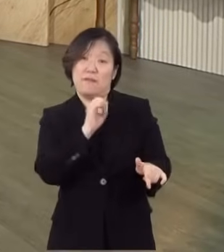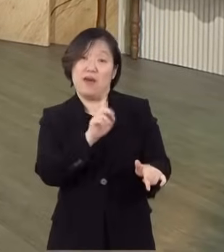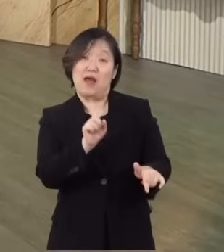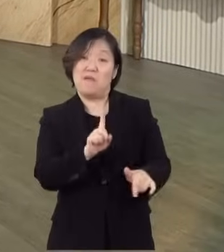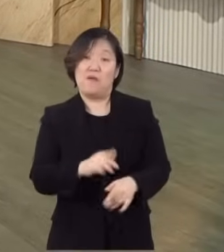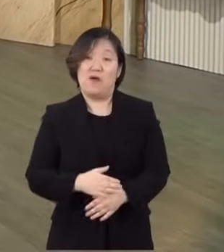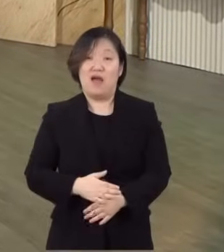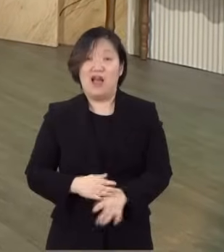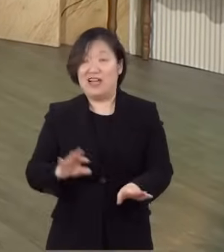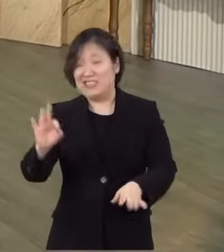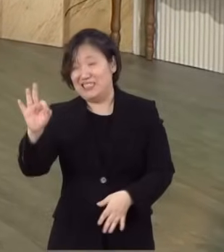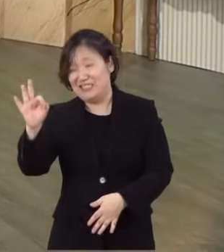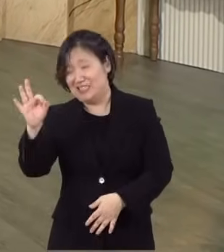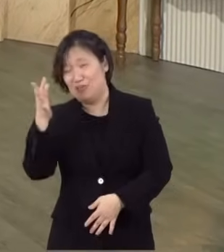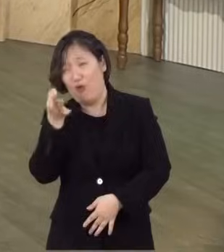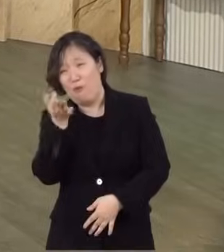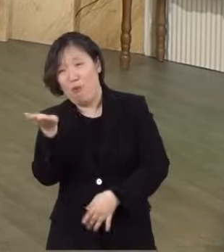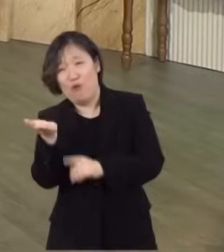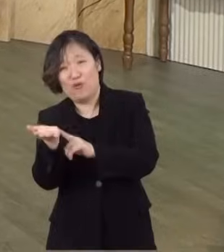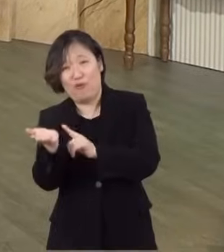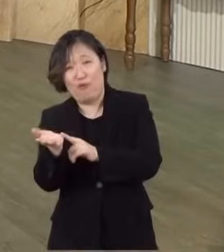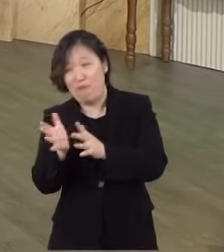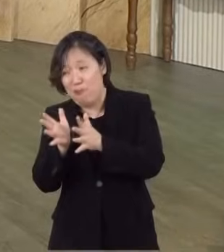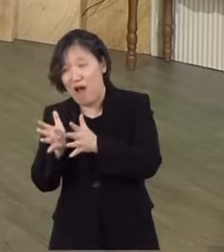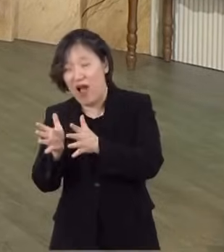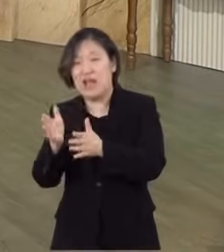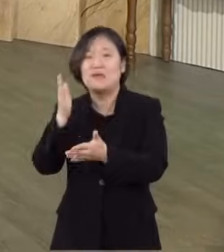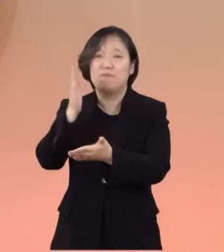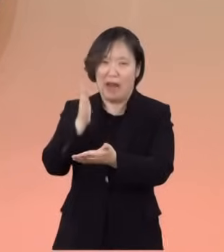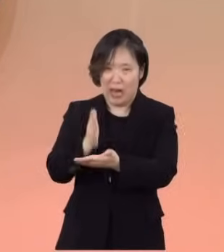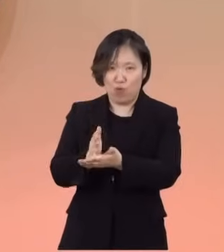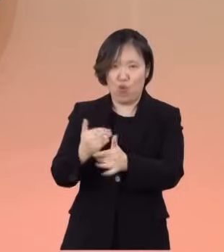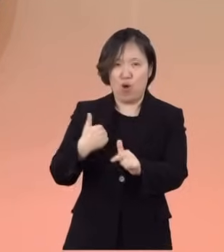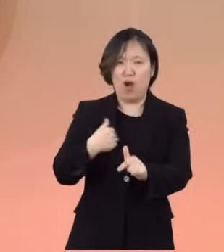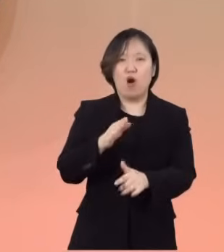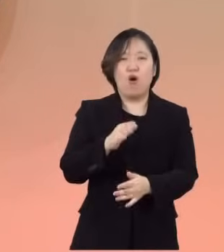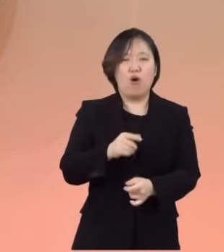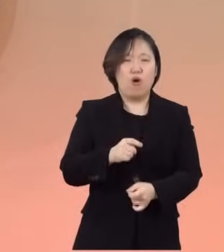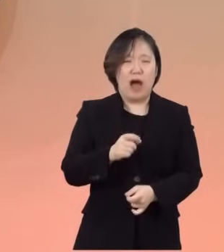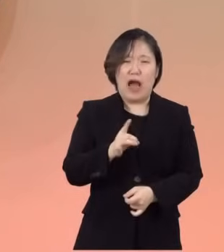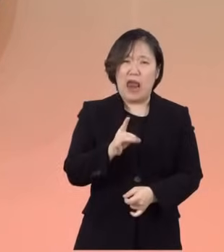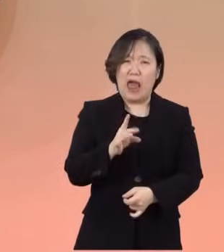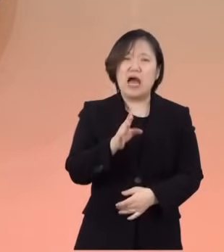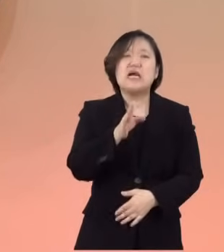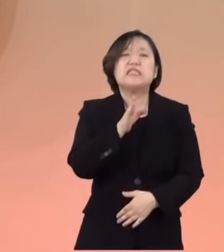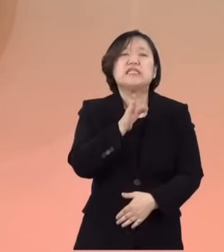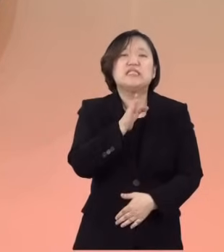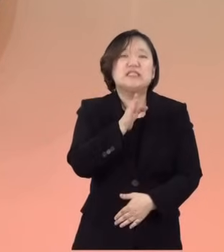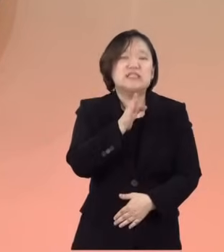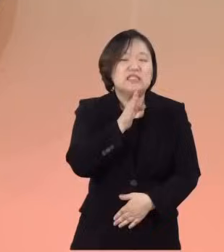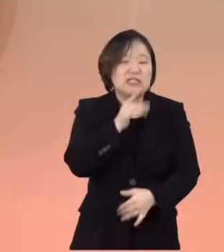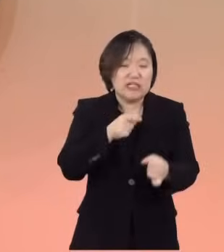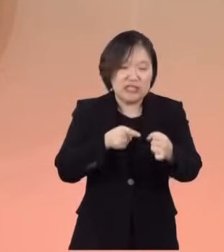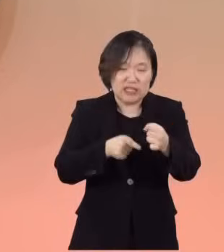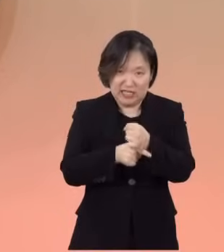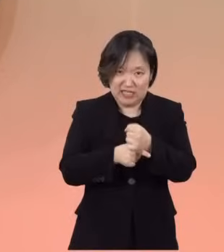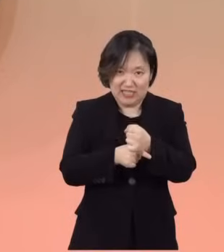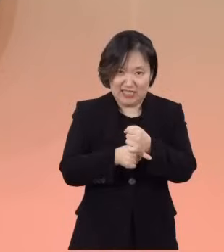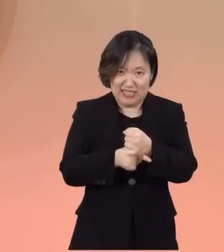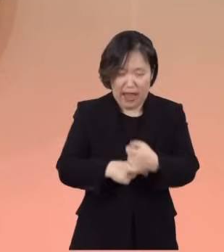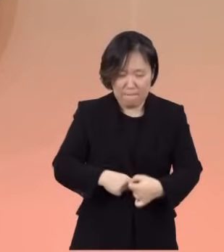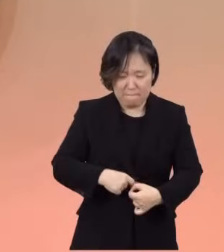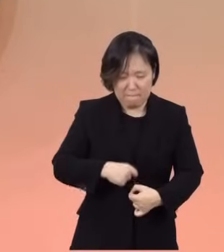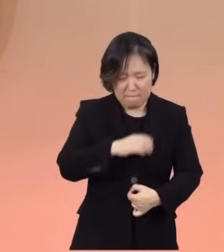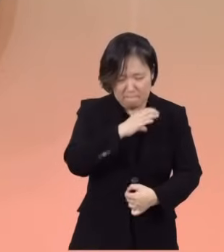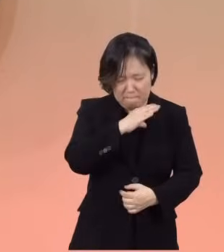는 신통으로 중생을 구제하려 하지 말아라 오직 진리로서 오직 올바른